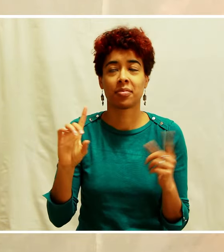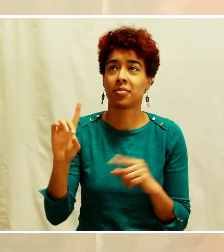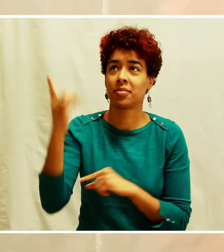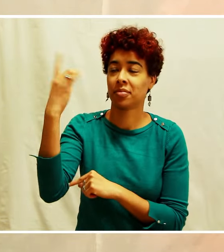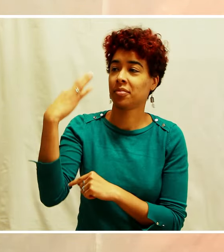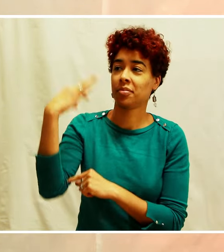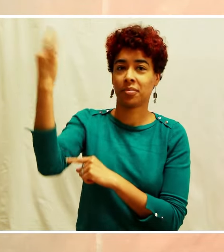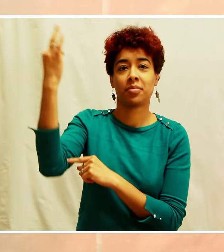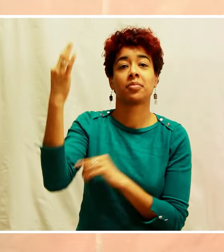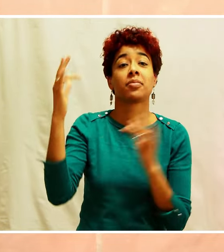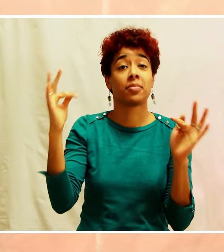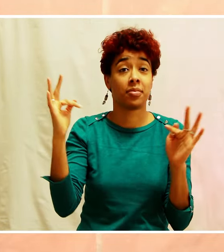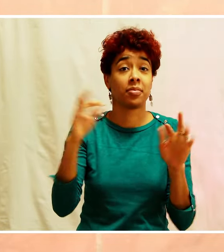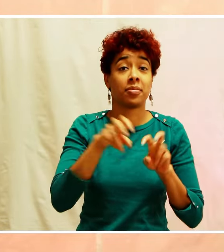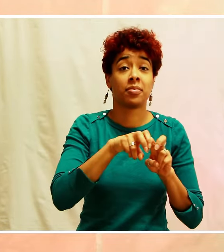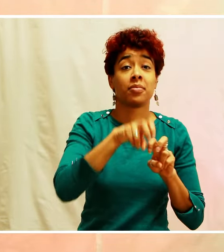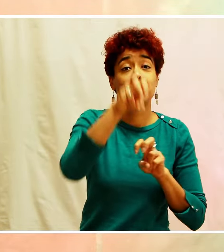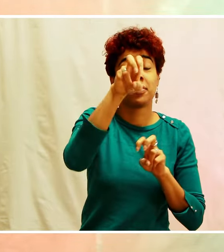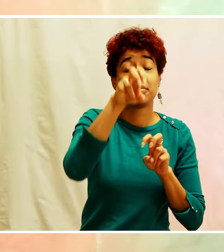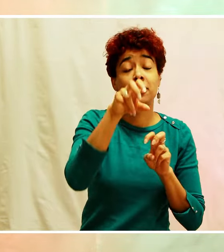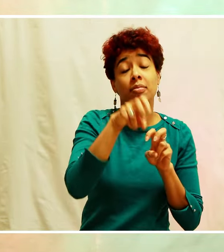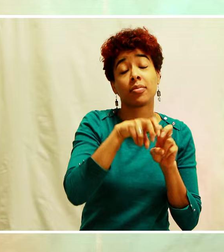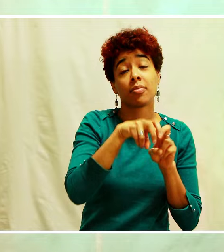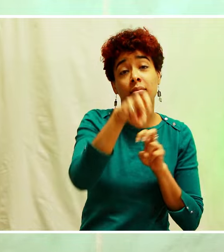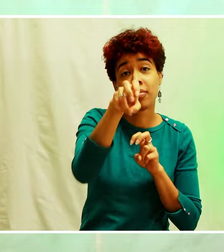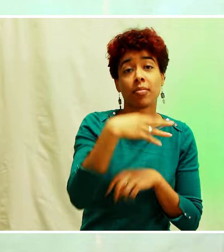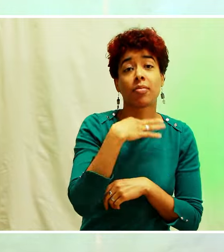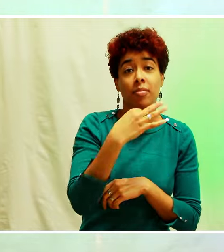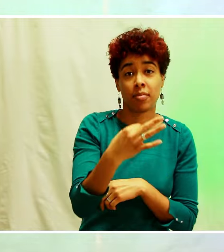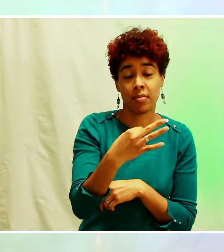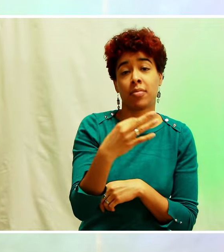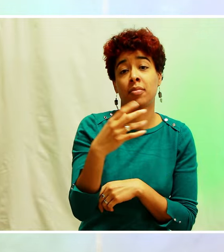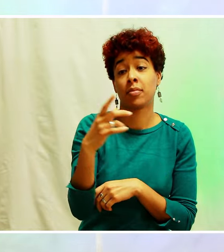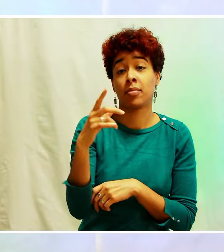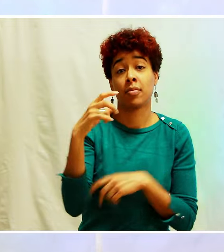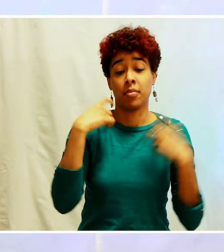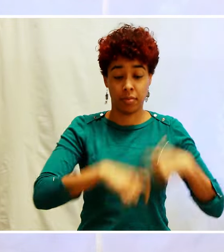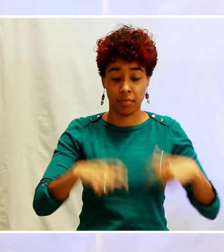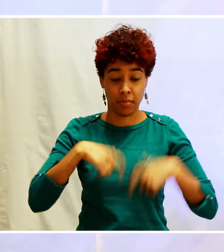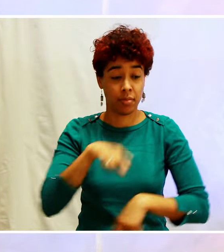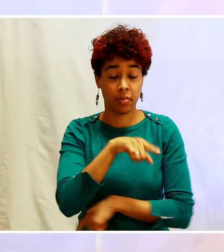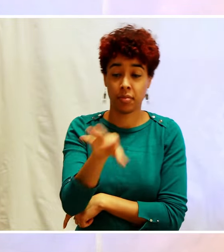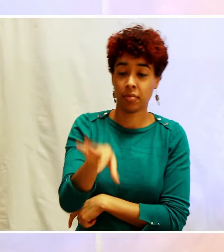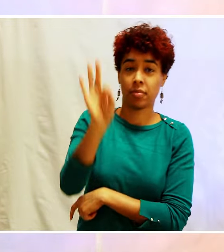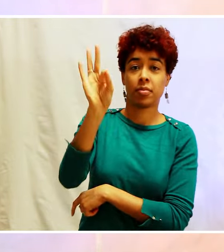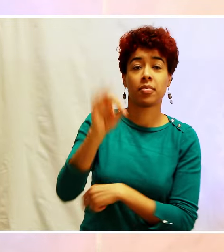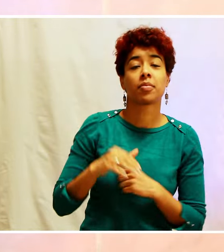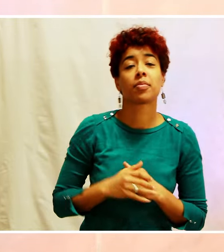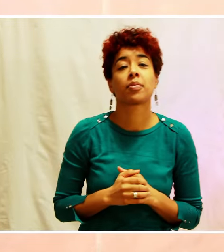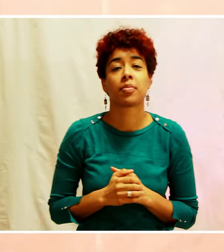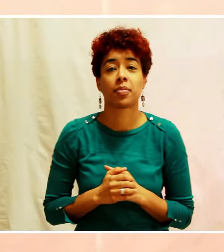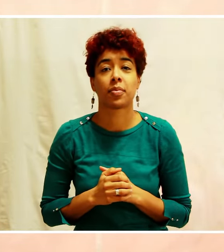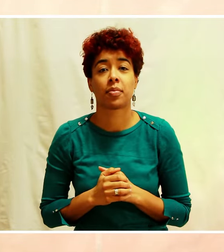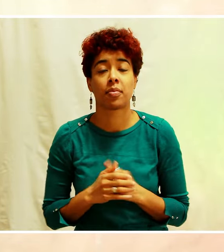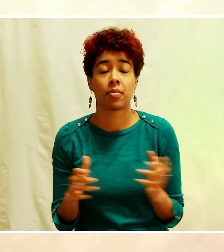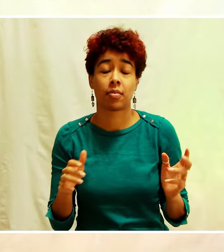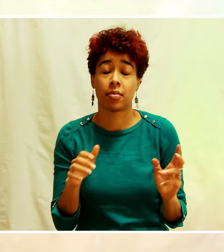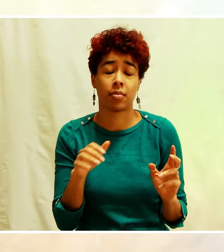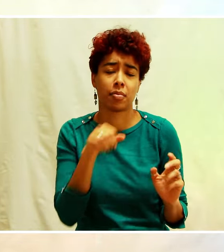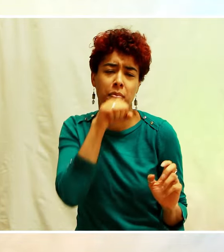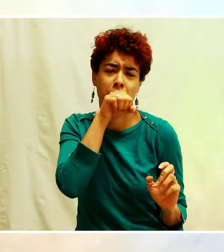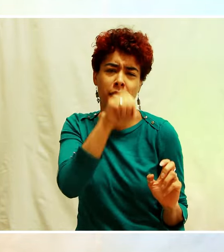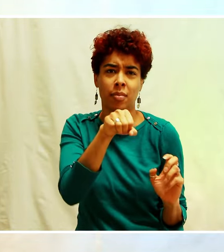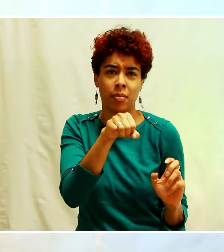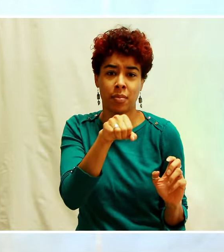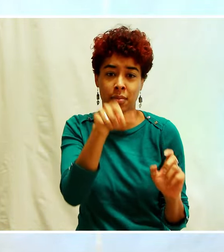distingué Joseph parmi tous ses autres fils. Genèse 37 verset 3 « Israël aimait Joseph plus que tous ses autres